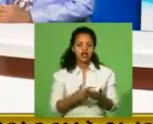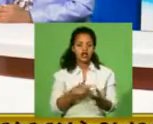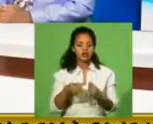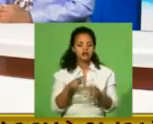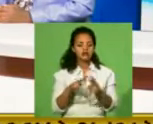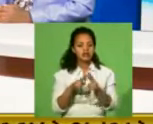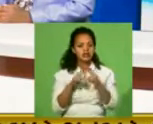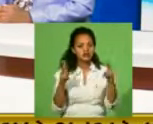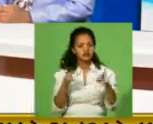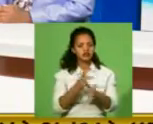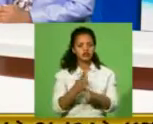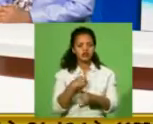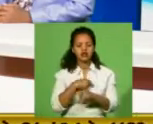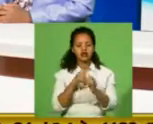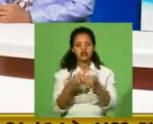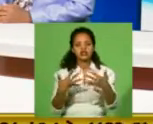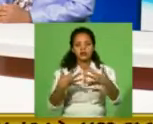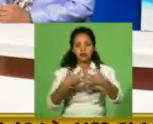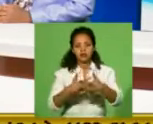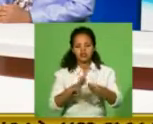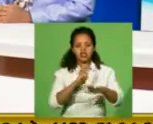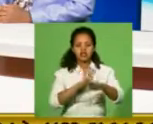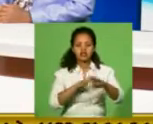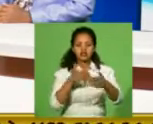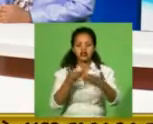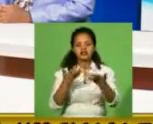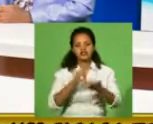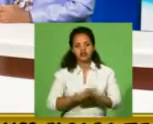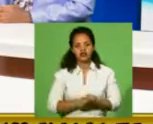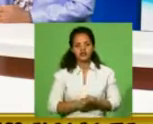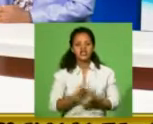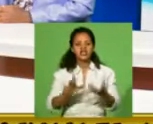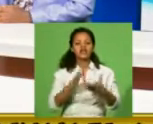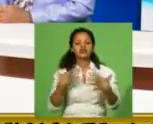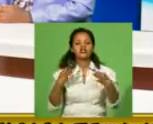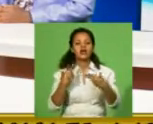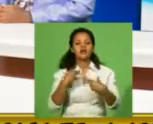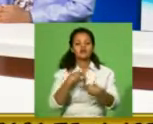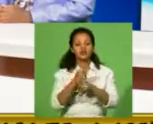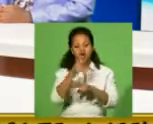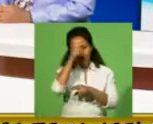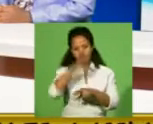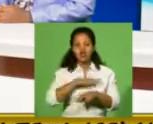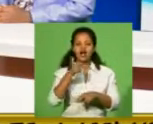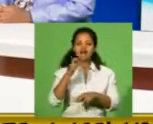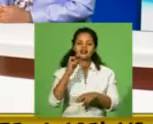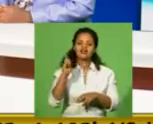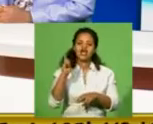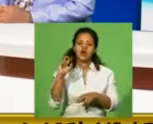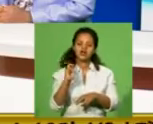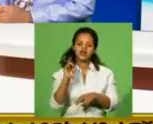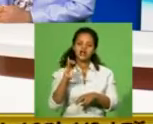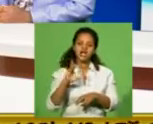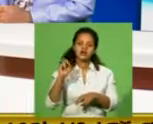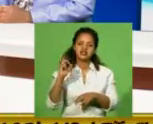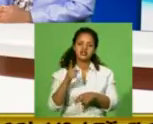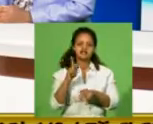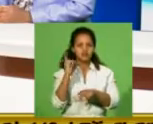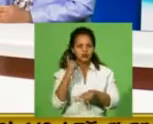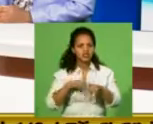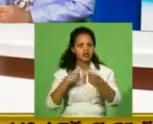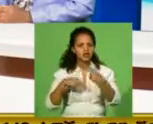በጣም ተጠንቅቆ ከኛ ጋር እንዲተባበር ጥሪ ማቅረብ ፈልጋለሁ። የክልሉ ጤና ቢሮ ኃላፊ አቶ አቅናው ካውዛ እንግዲህ ዘውትር እየመጡ